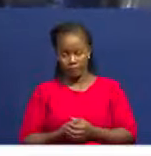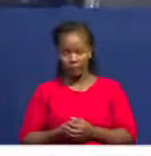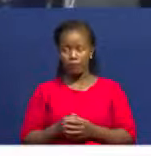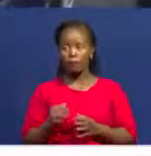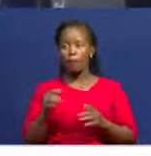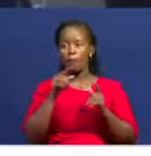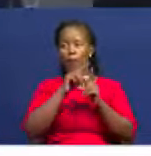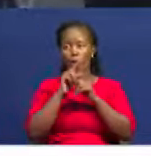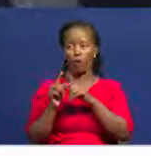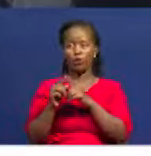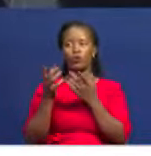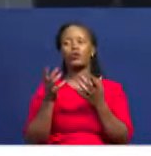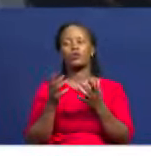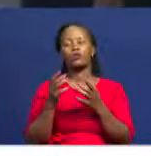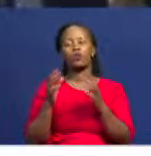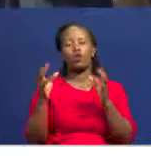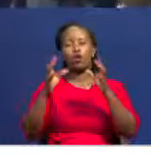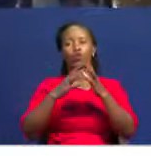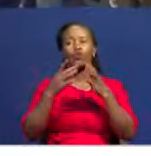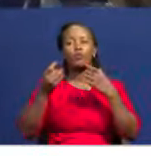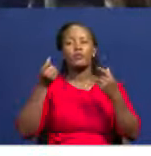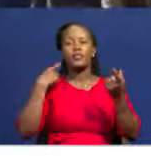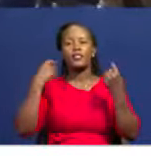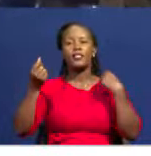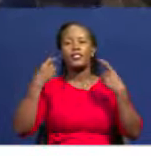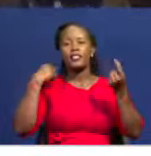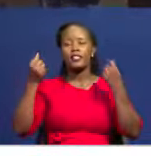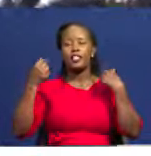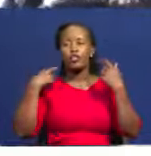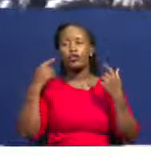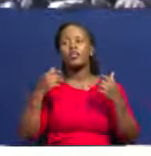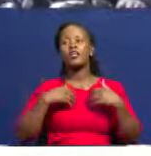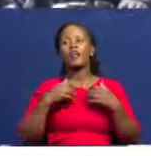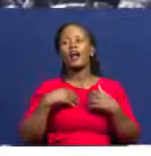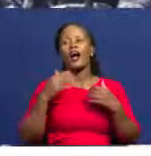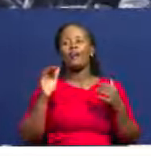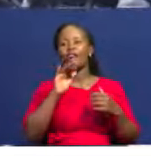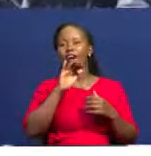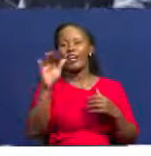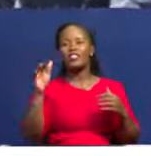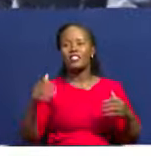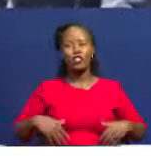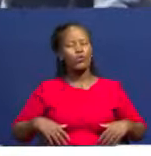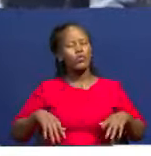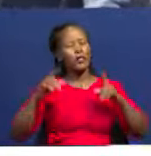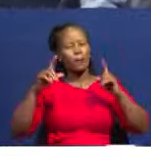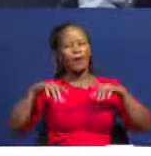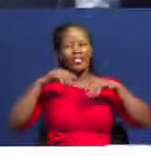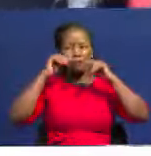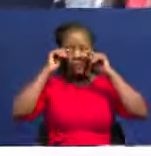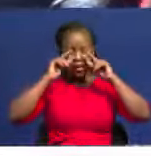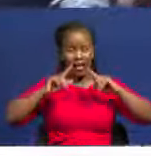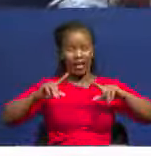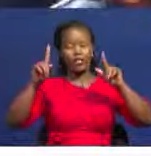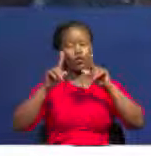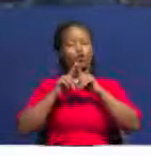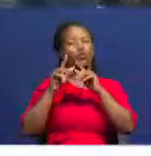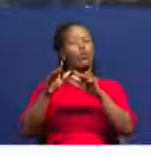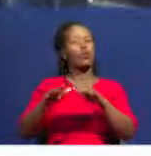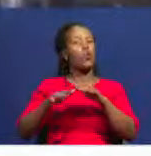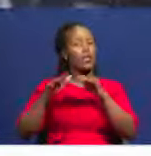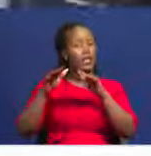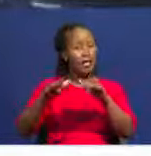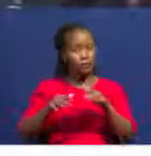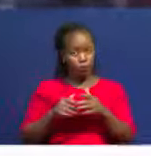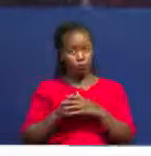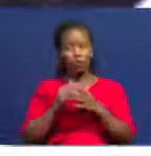Wakati huo baraza la wazee huko Kericho limetoa wito kwa vijana katika eneo hilo kuwa makini na vitendo vyao. Wazee hao walisema kuwa